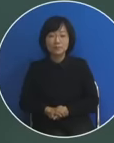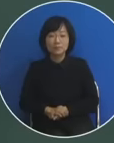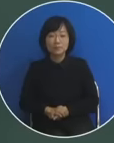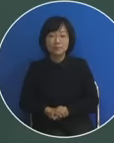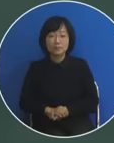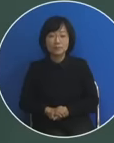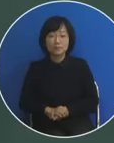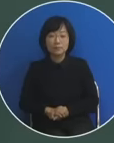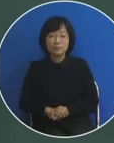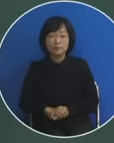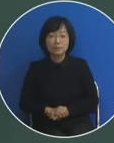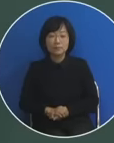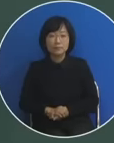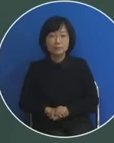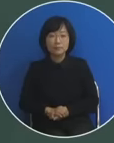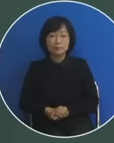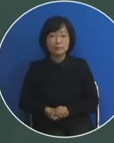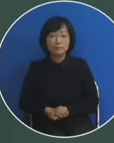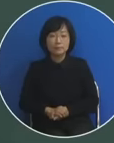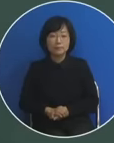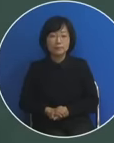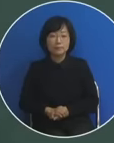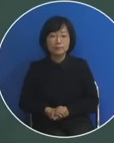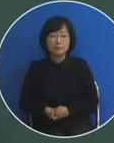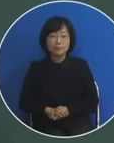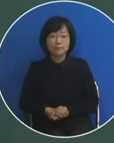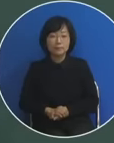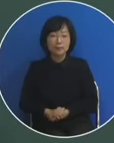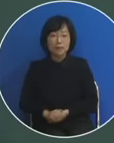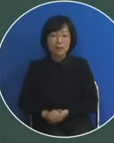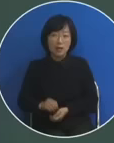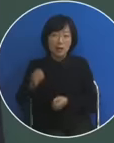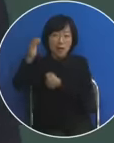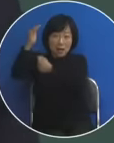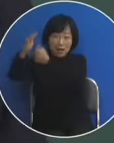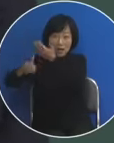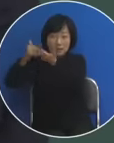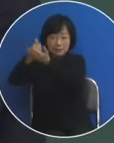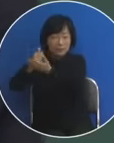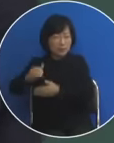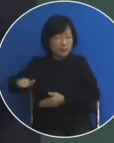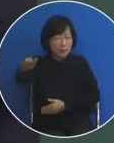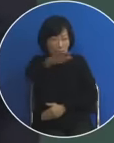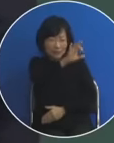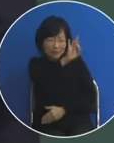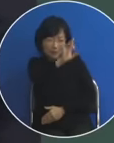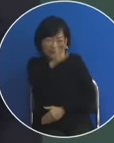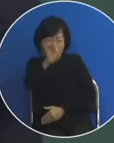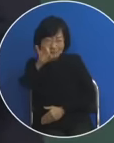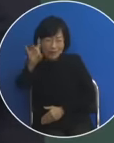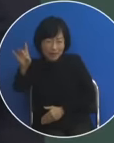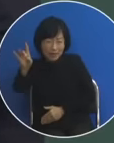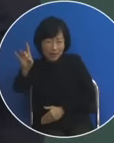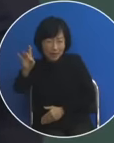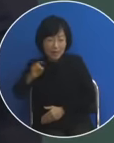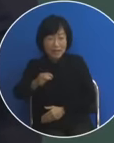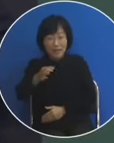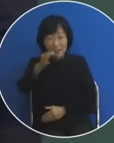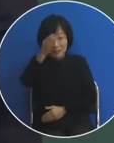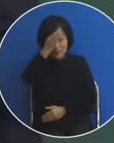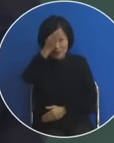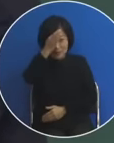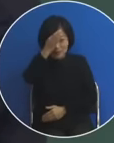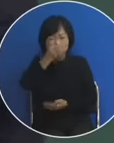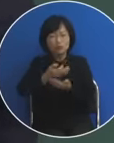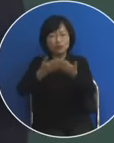여러분에게 예비해놓은 이 달란트들이 어딘지 있거든요. That there is a talent that God has prepared for you. It exists. 이걸 왜 발견을